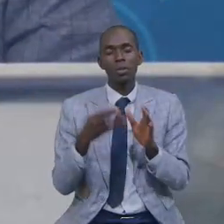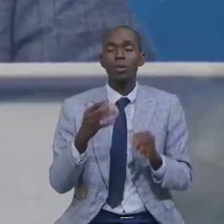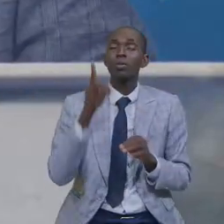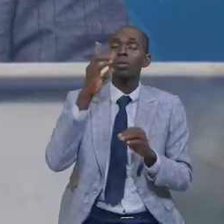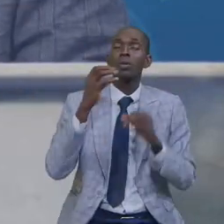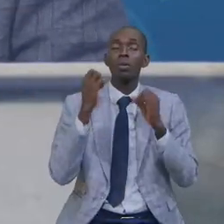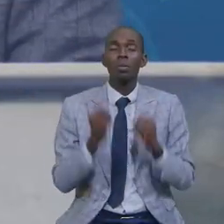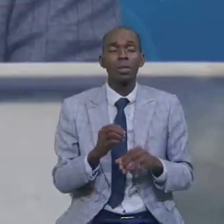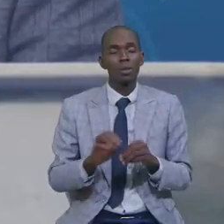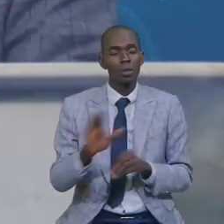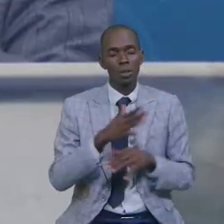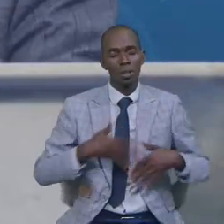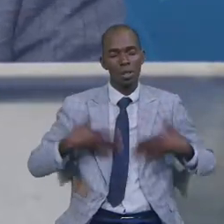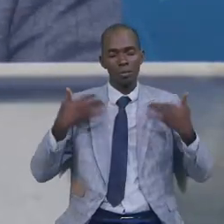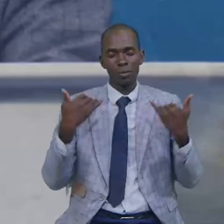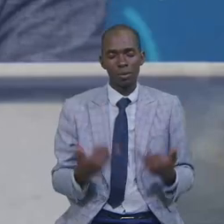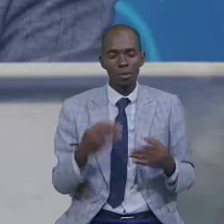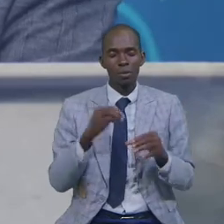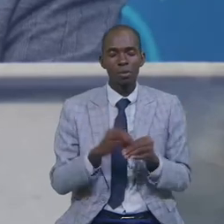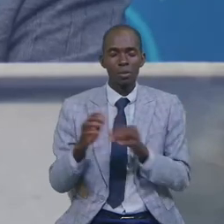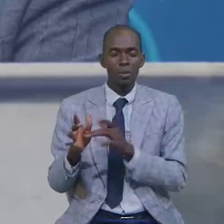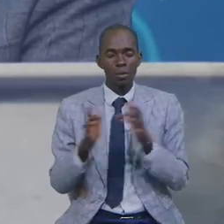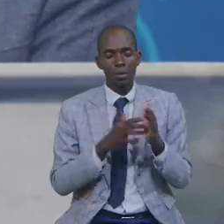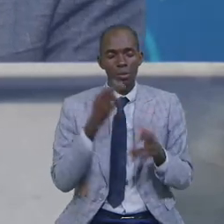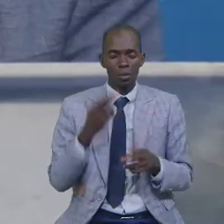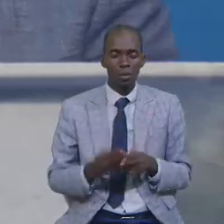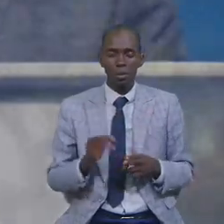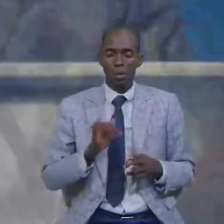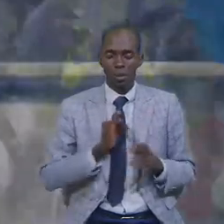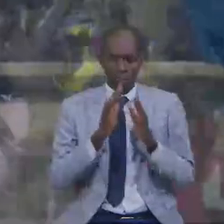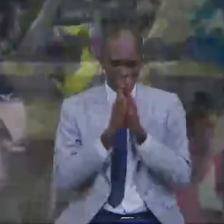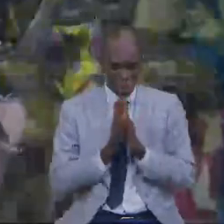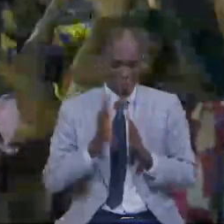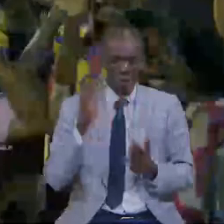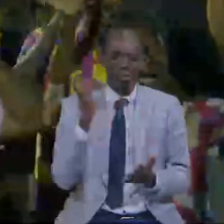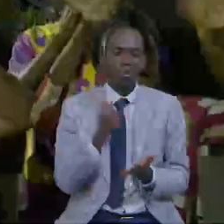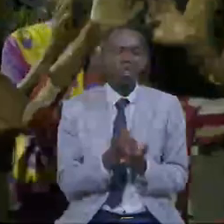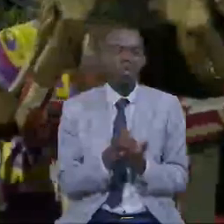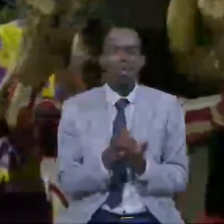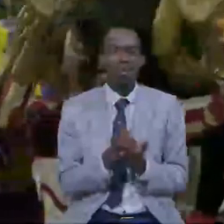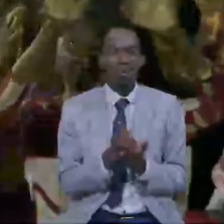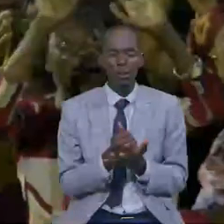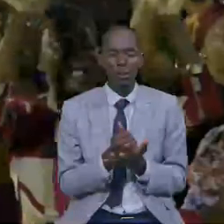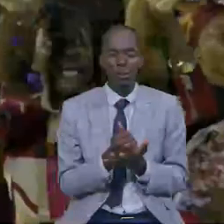puissant dans ta vie maintenant au nom de Jésus j'ai prié